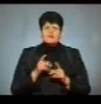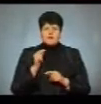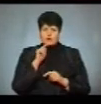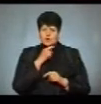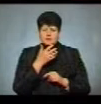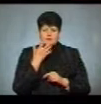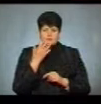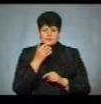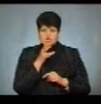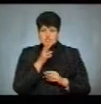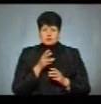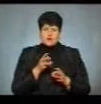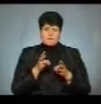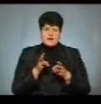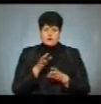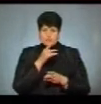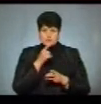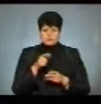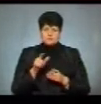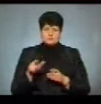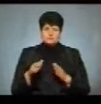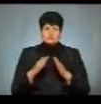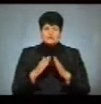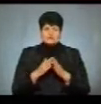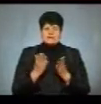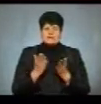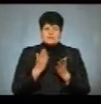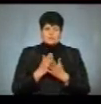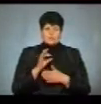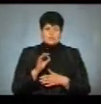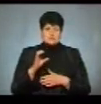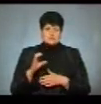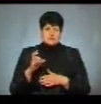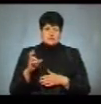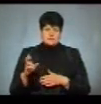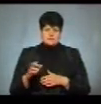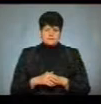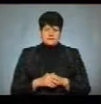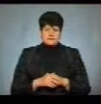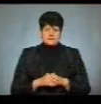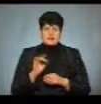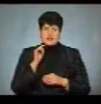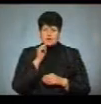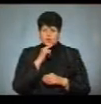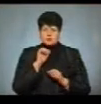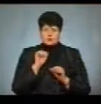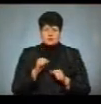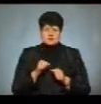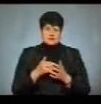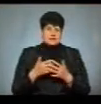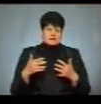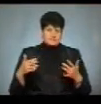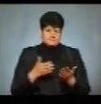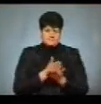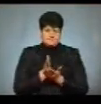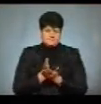тепло під час опалювального періоду мешканці будинків, які належать ОСББ? Дивіться, економити можна декількома